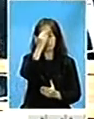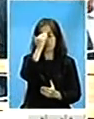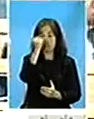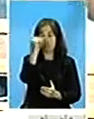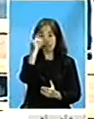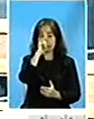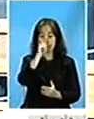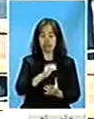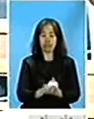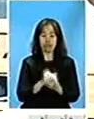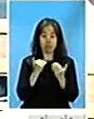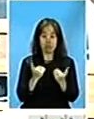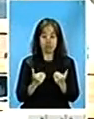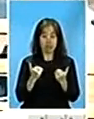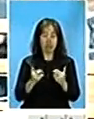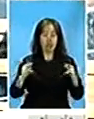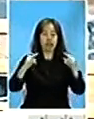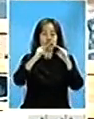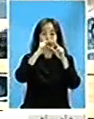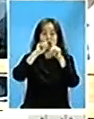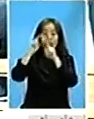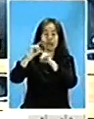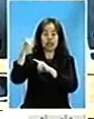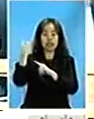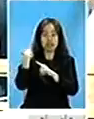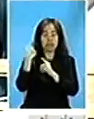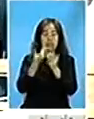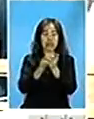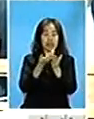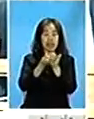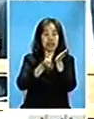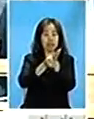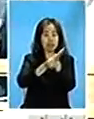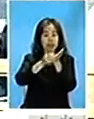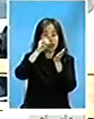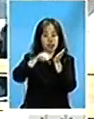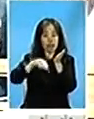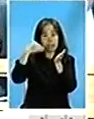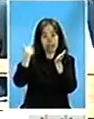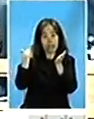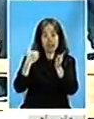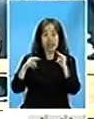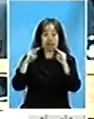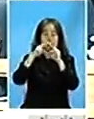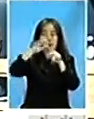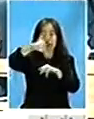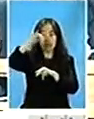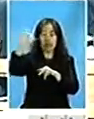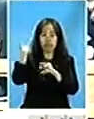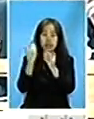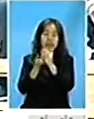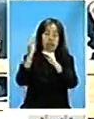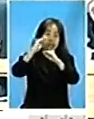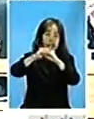วันนี้เนี่ยบางกระทรวงเนี่ยอาจจะปรับลดบ้างบางกระทรวงเนี่ยอาจจะเพิ่มบ้างหลายหน่วยง